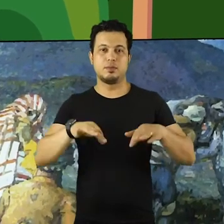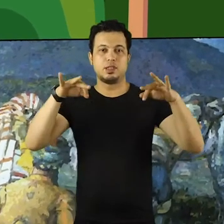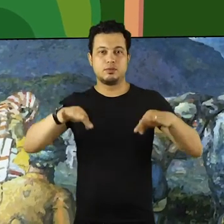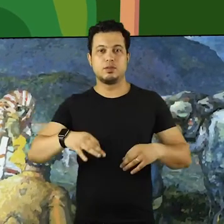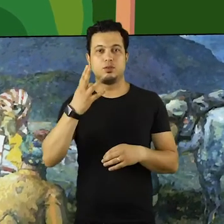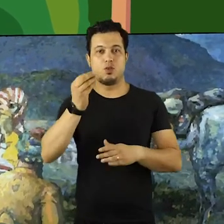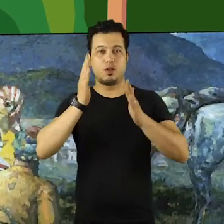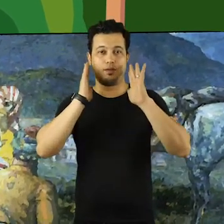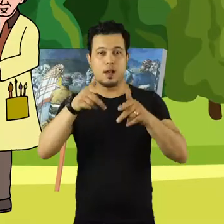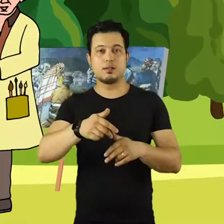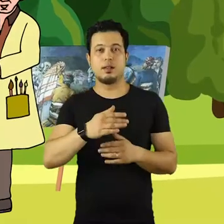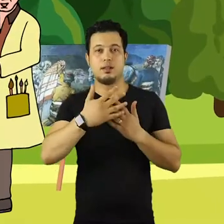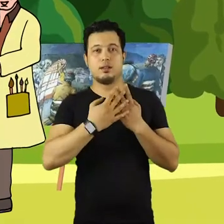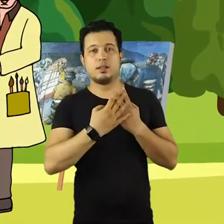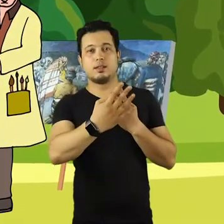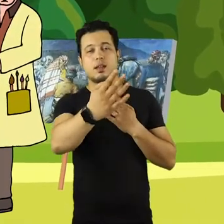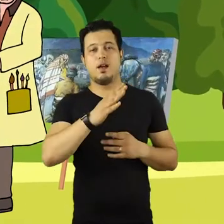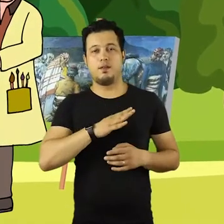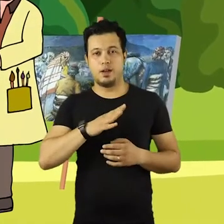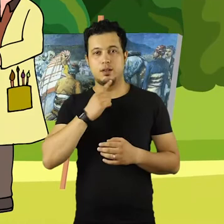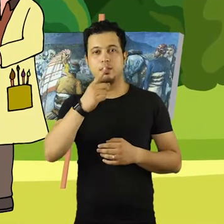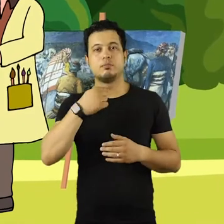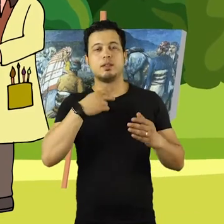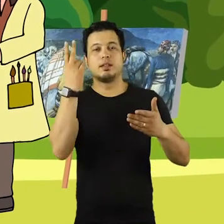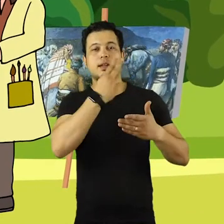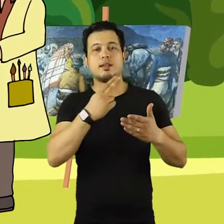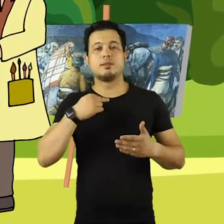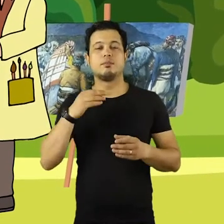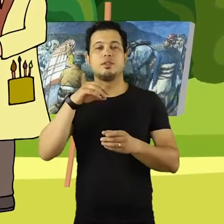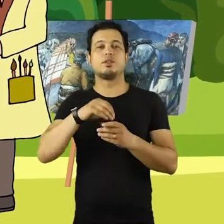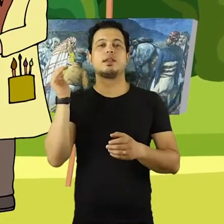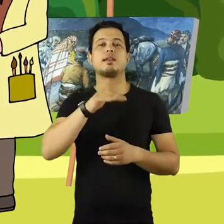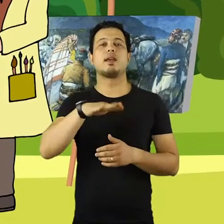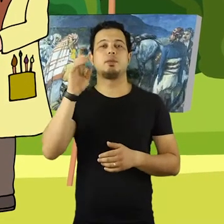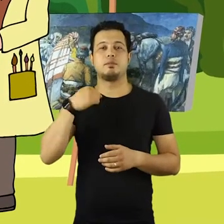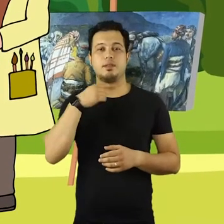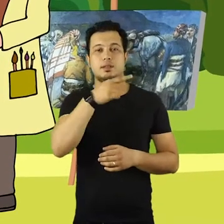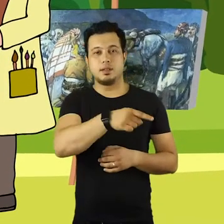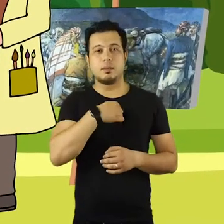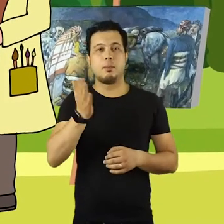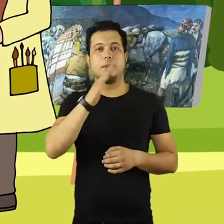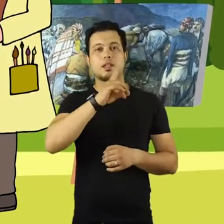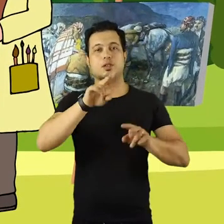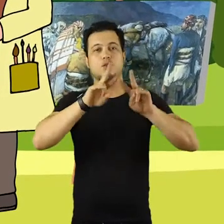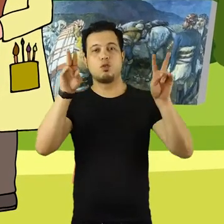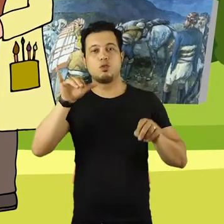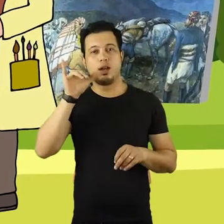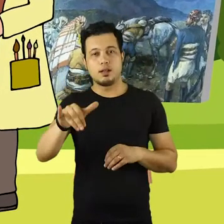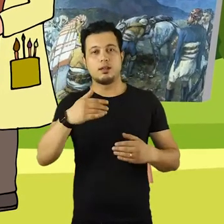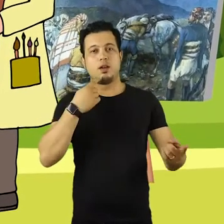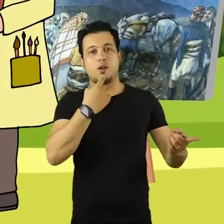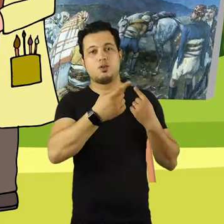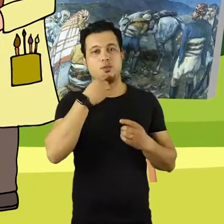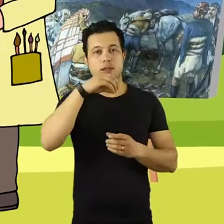an çok yoğunum." "Hayır, biz resim yaptırmak için gelmedik. Aslında biz sizinle başka bir konu hakkında konuşmak